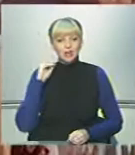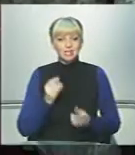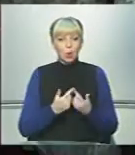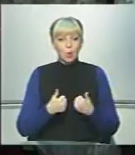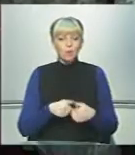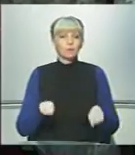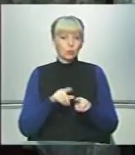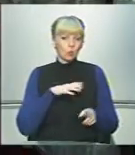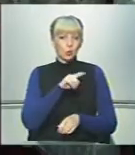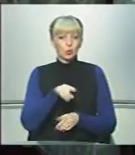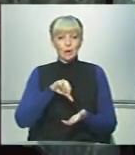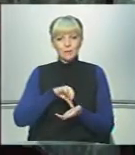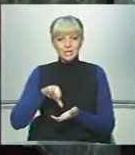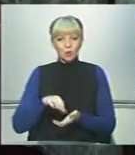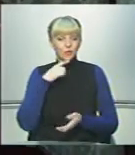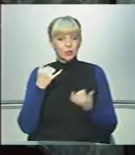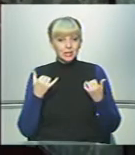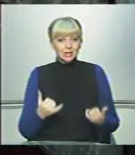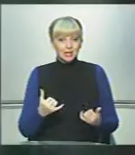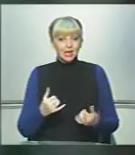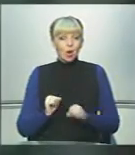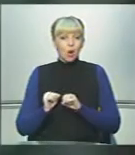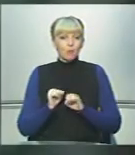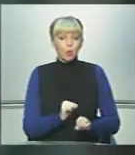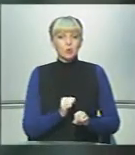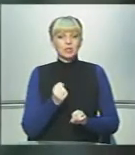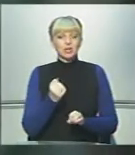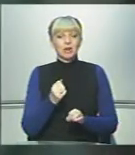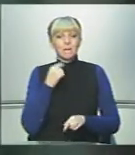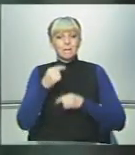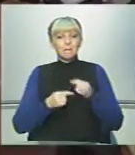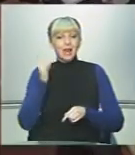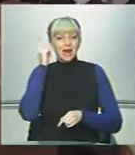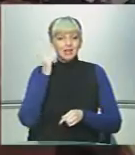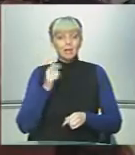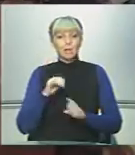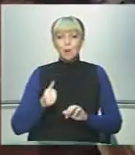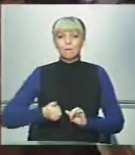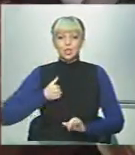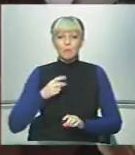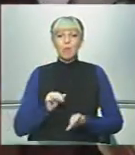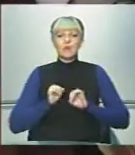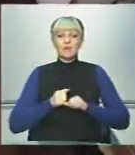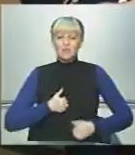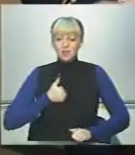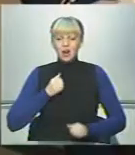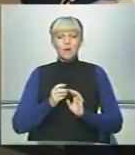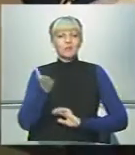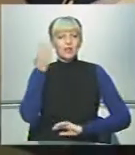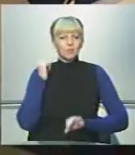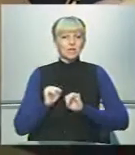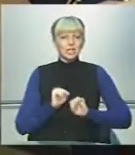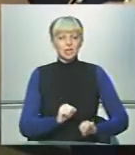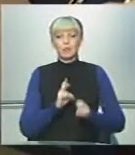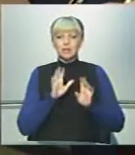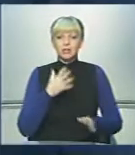організацій також були тут присутні. Кажуть, нинішніми оборонцями їхні предки-козаки пишалися, бо відважні і як у давнину захищають